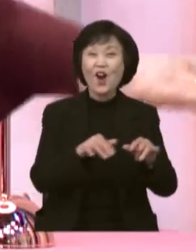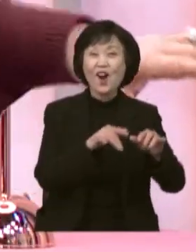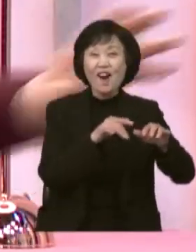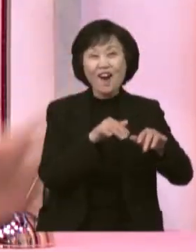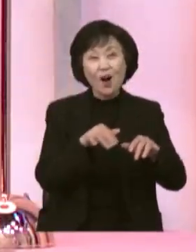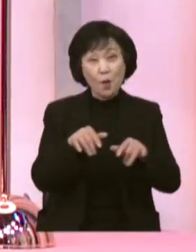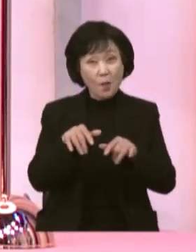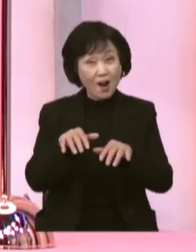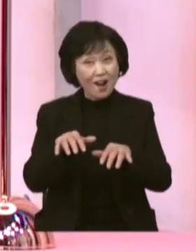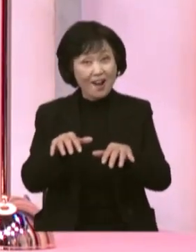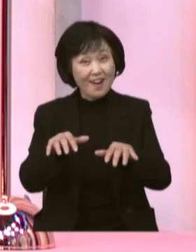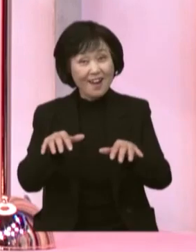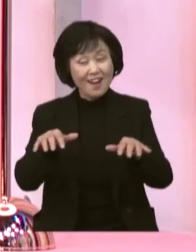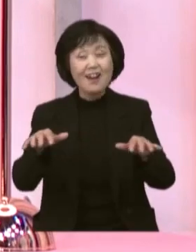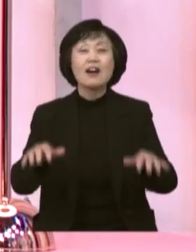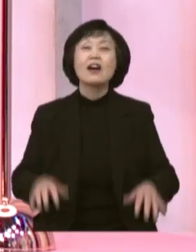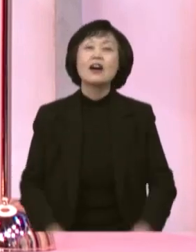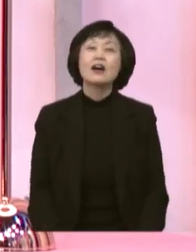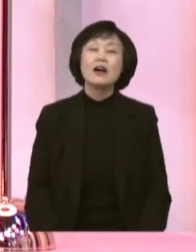띵띵띠리띠띠띠